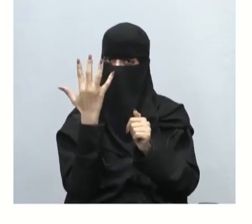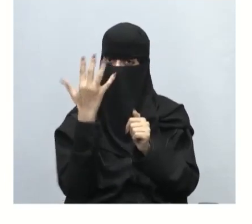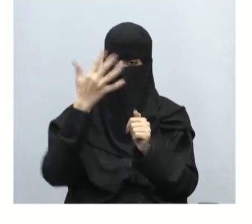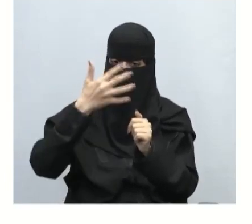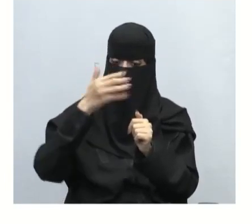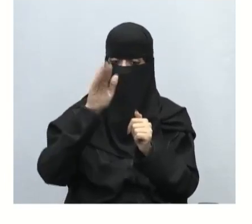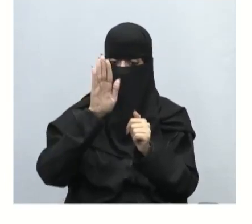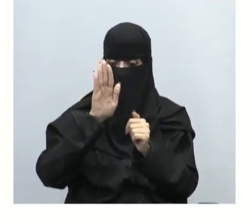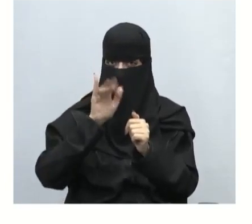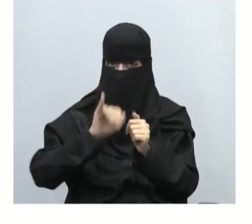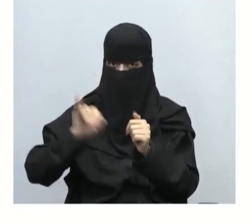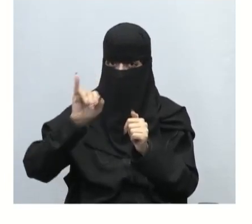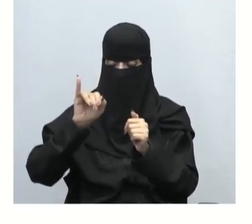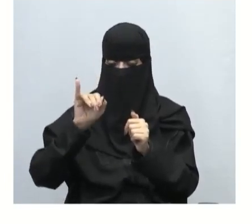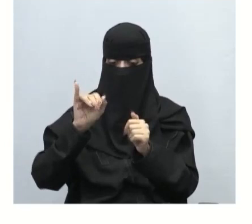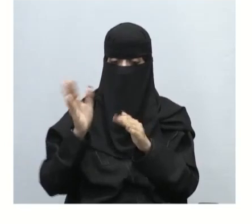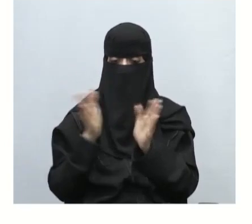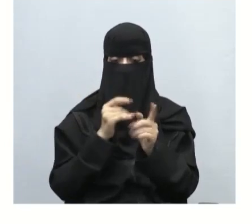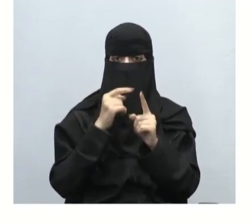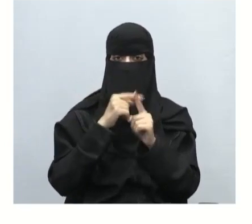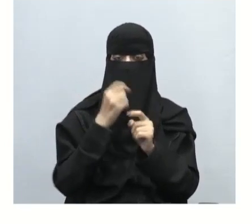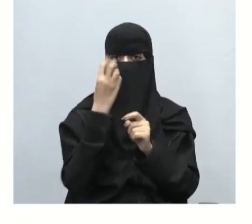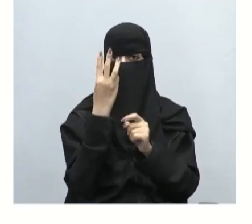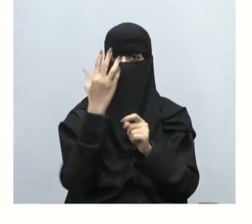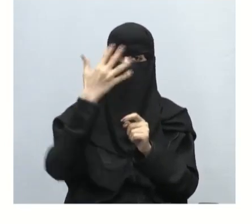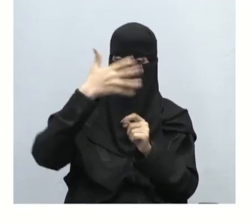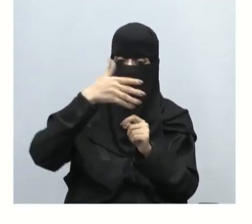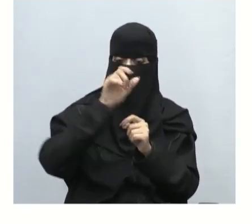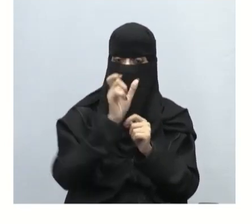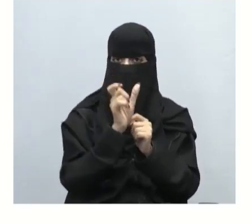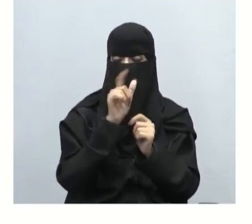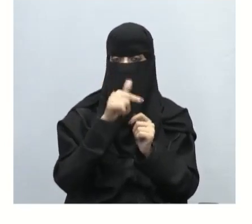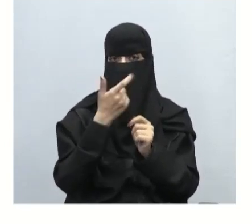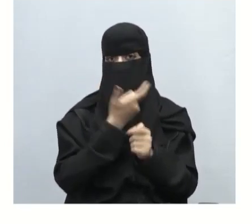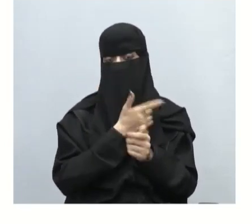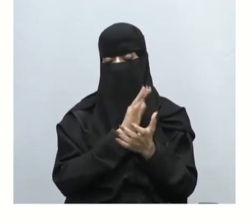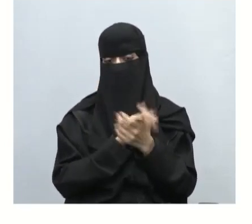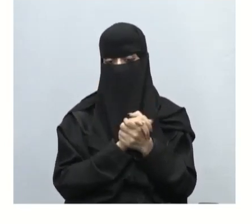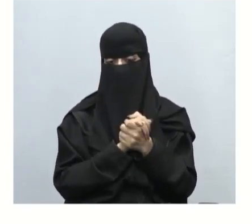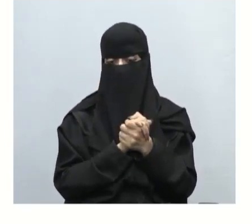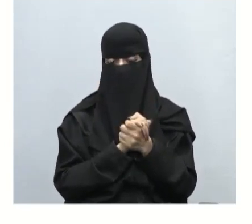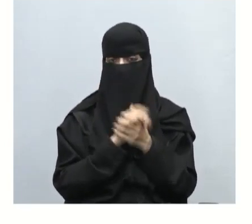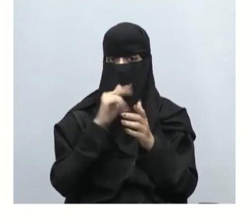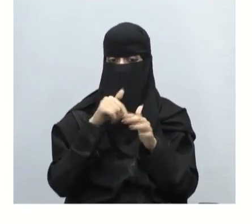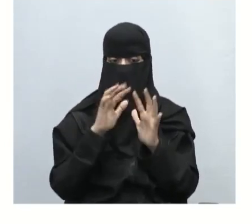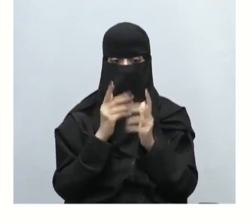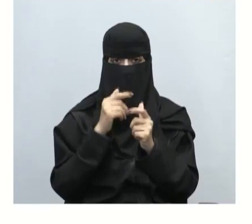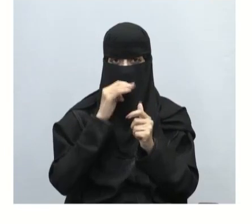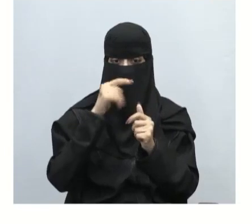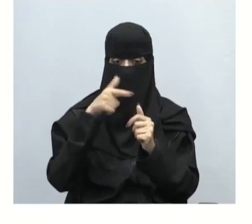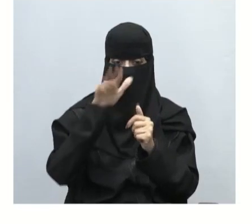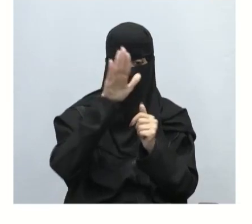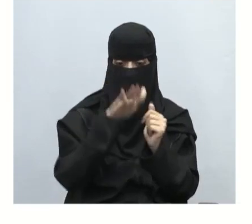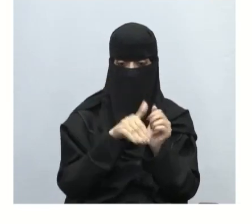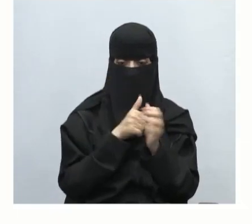الثلاثه هي 50 س ئ 55 م + 3 نون اذا اي البدائل الصحيح من